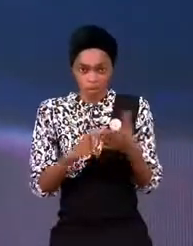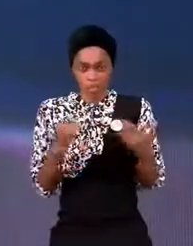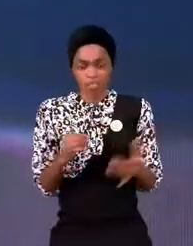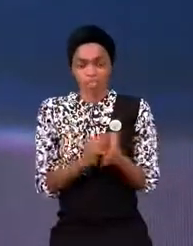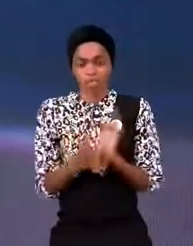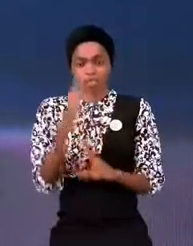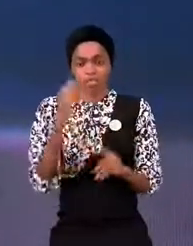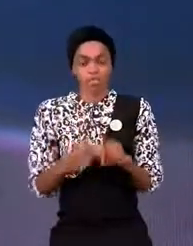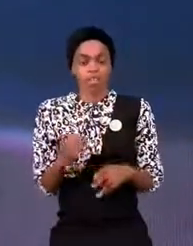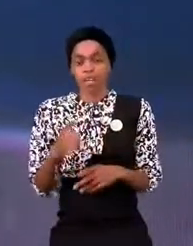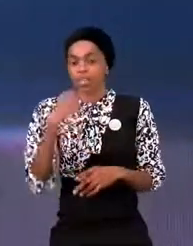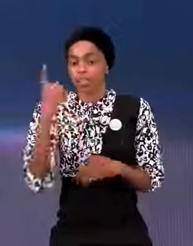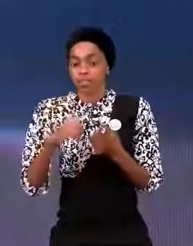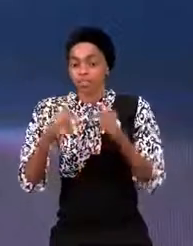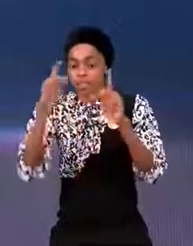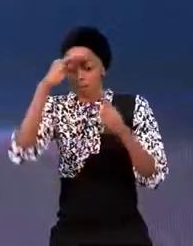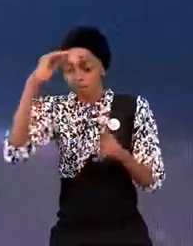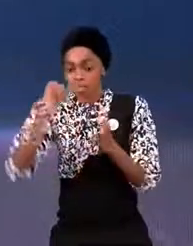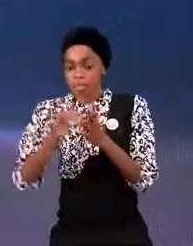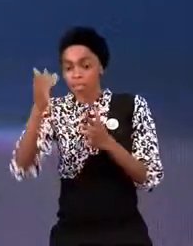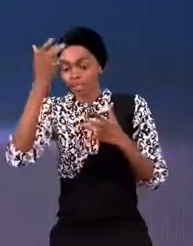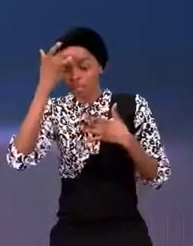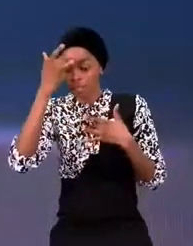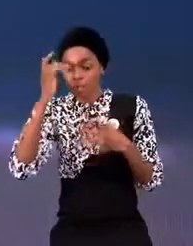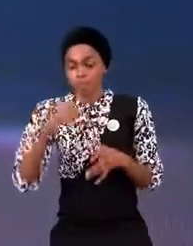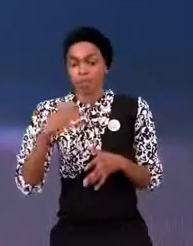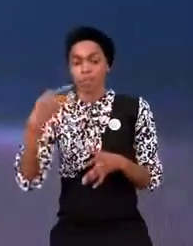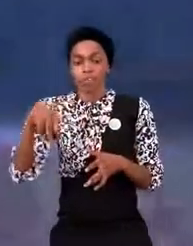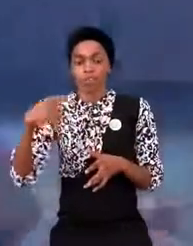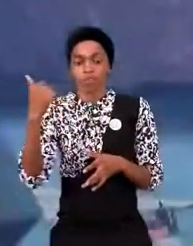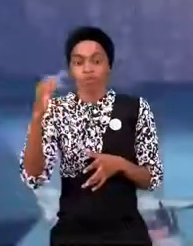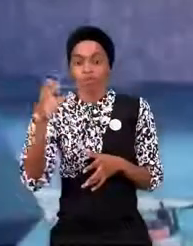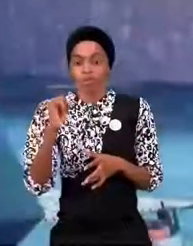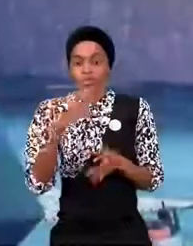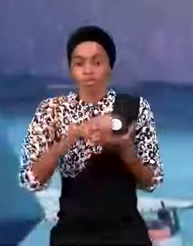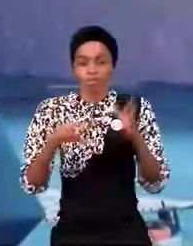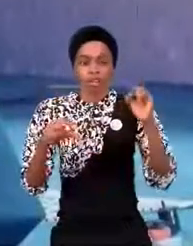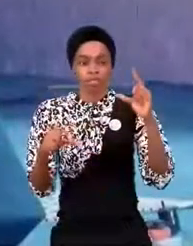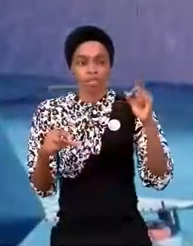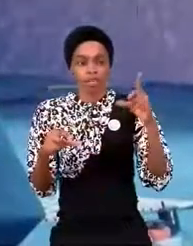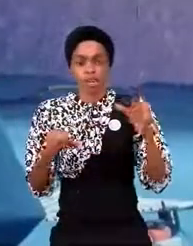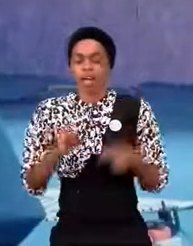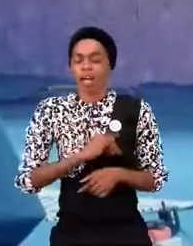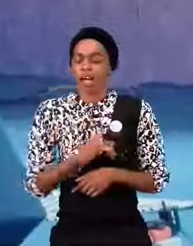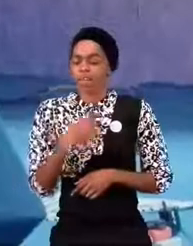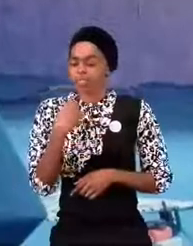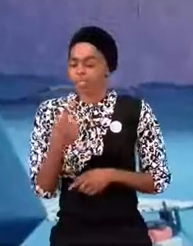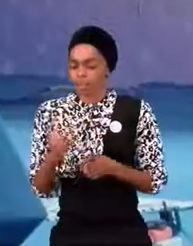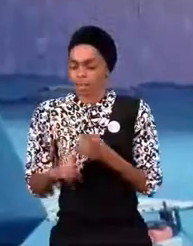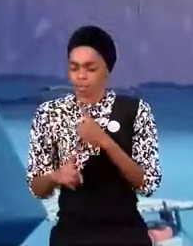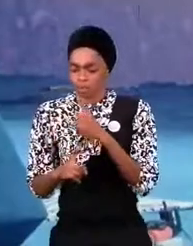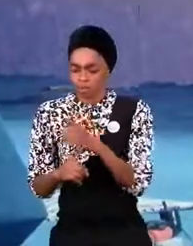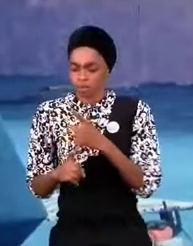11. Je te l'ordonne, dit-il au paralytique, lève-toi, prends ton lit.